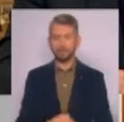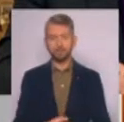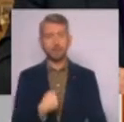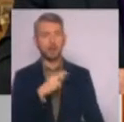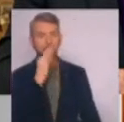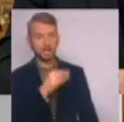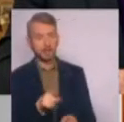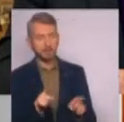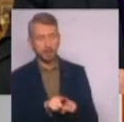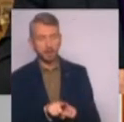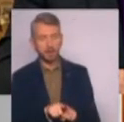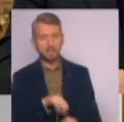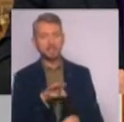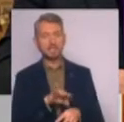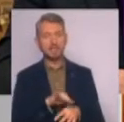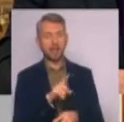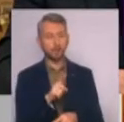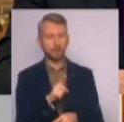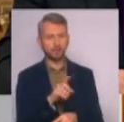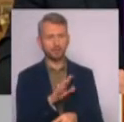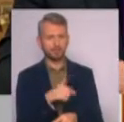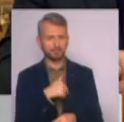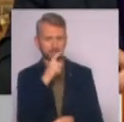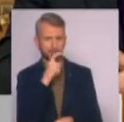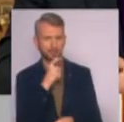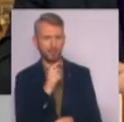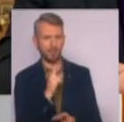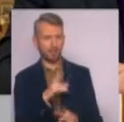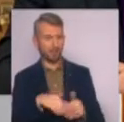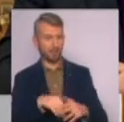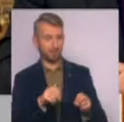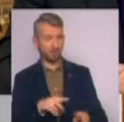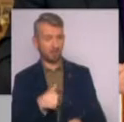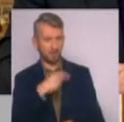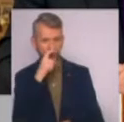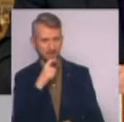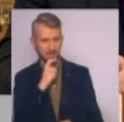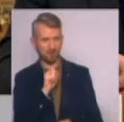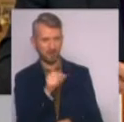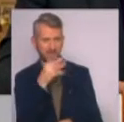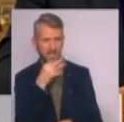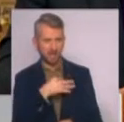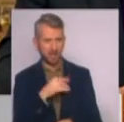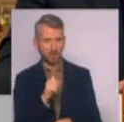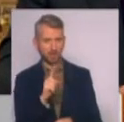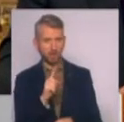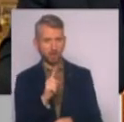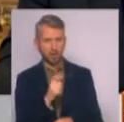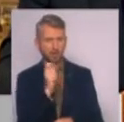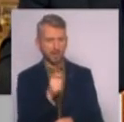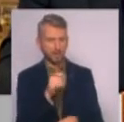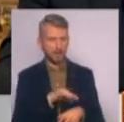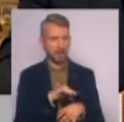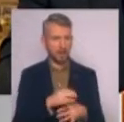сказав так, що діагноз не зовсім мені зрозумілий, як фахівцю. те, що ви говорите, що ставлять. Ну, можливо,